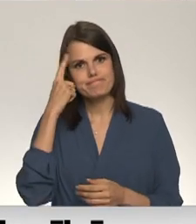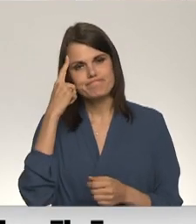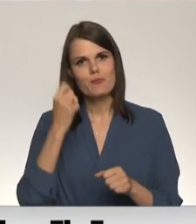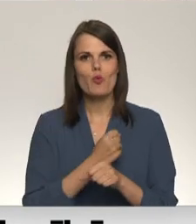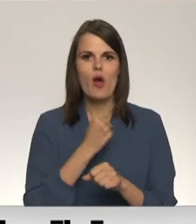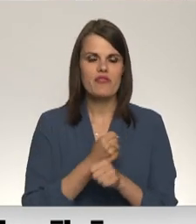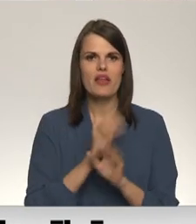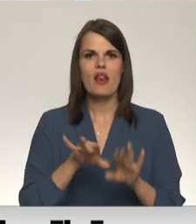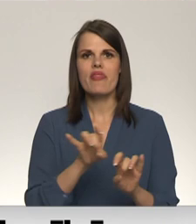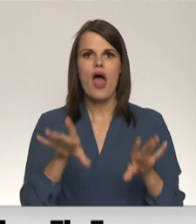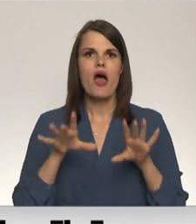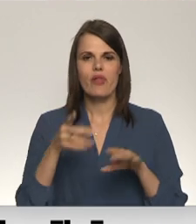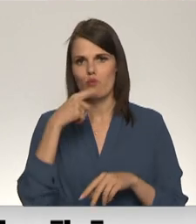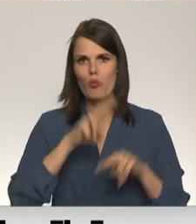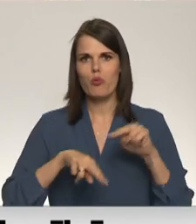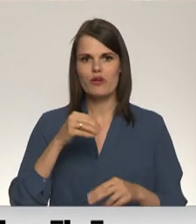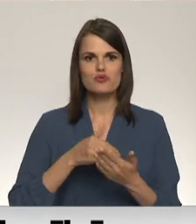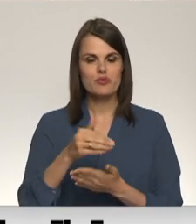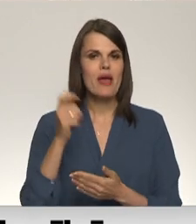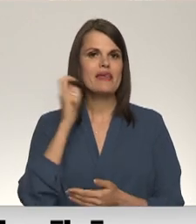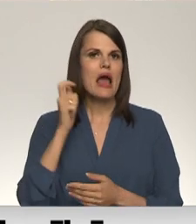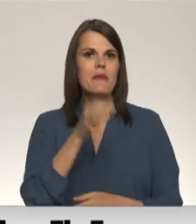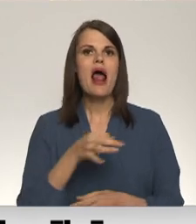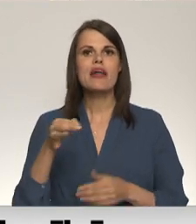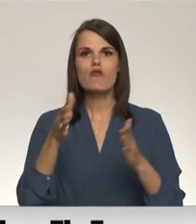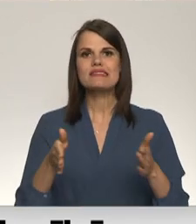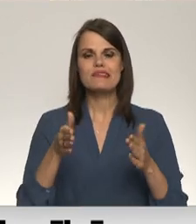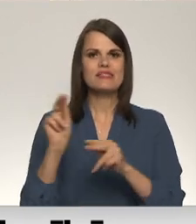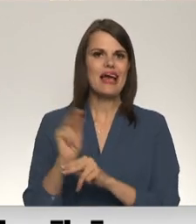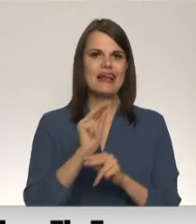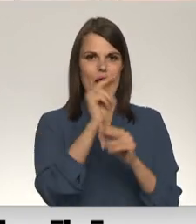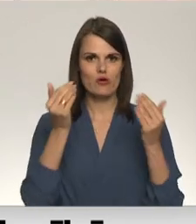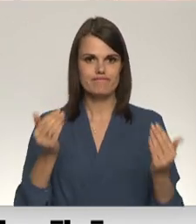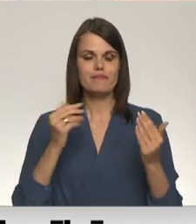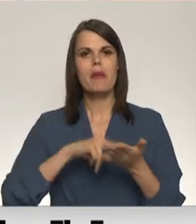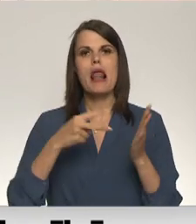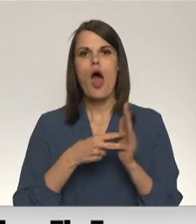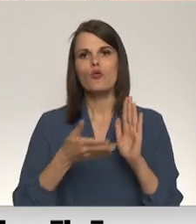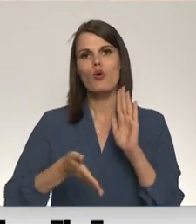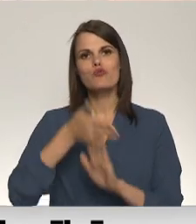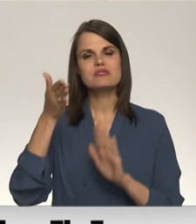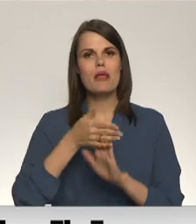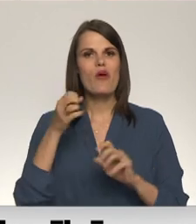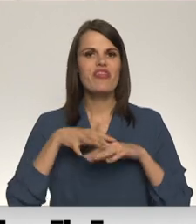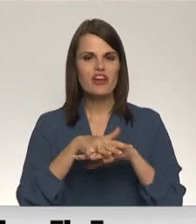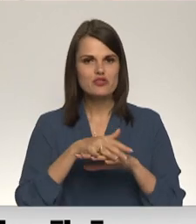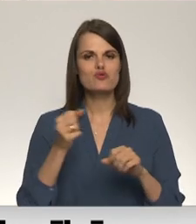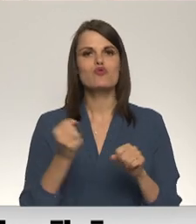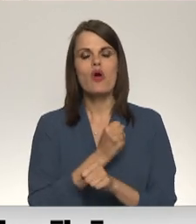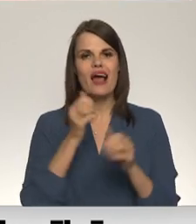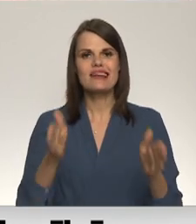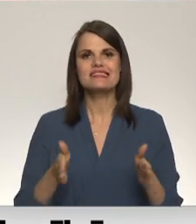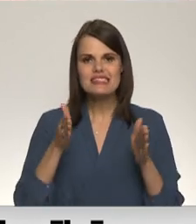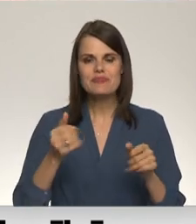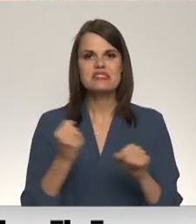Jēkabpils reģionālajā slimnīcā šobrīd notiek rekonstrukcijas darbi, paredzot uzlabot infrastruktūru gan stacionārā, gan slimnīcas